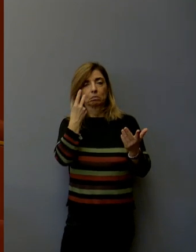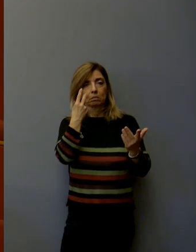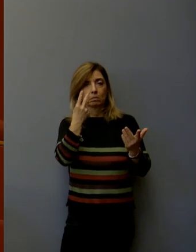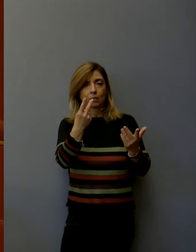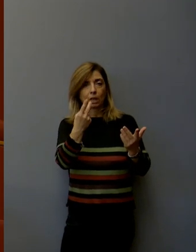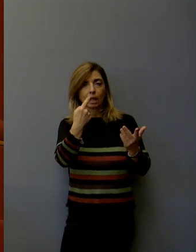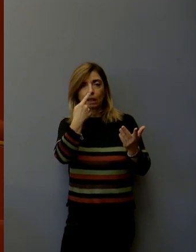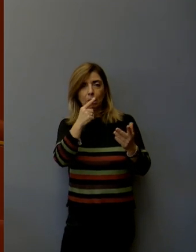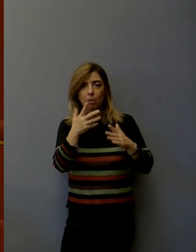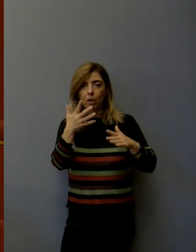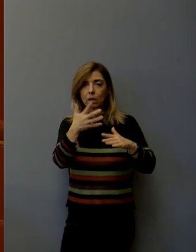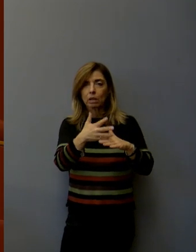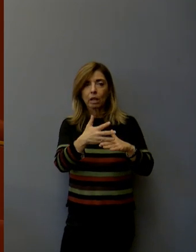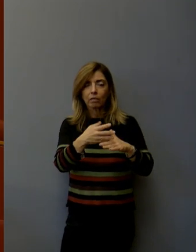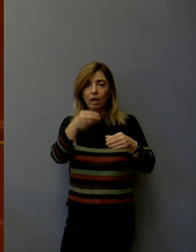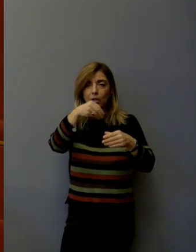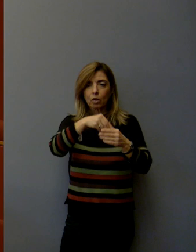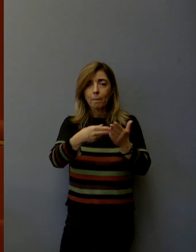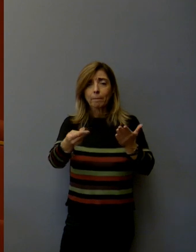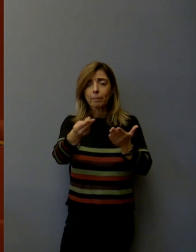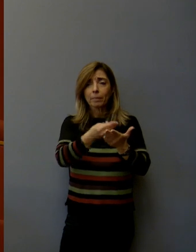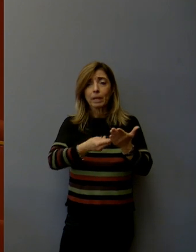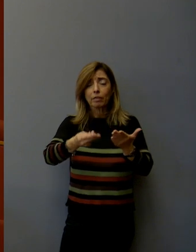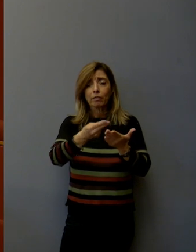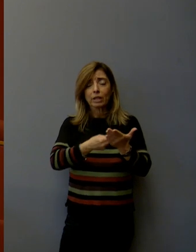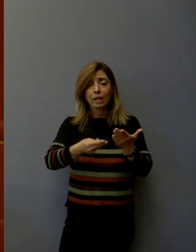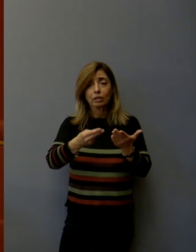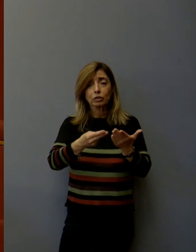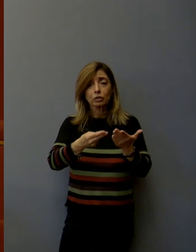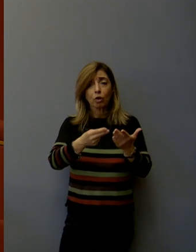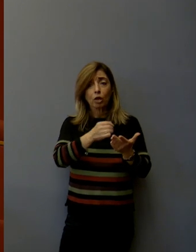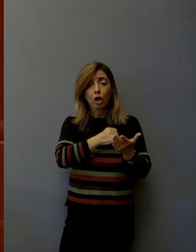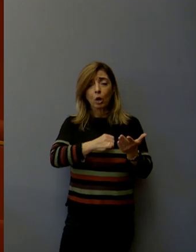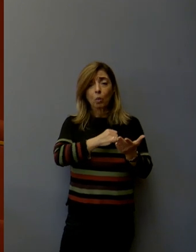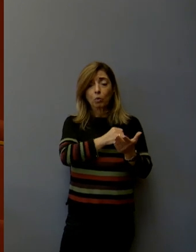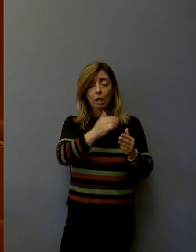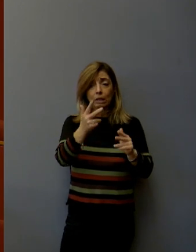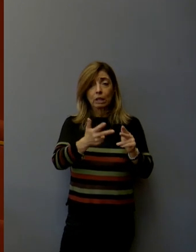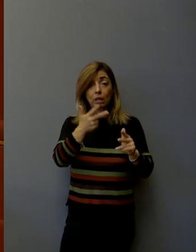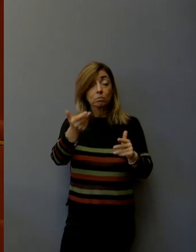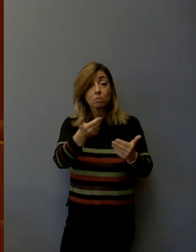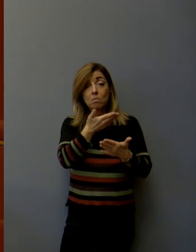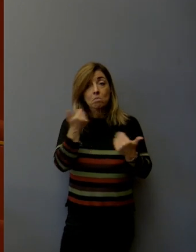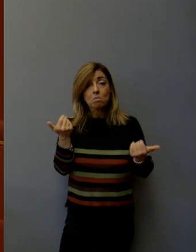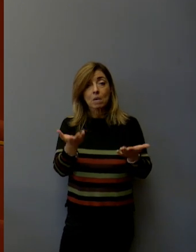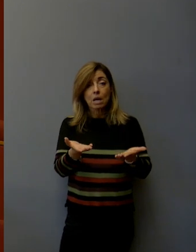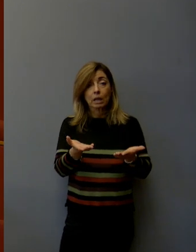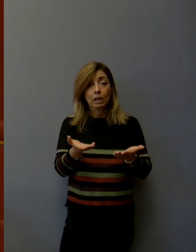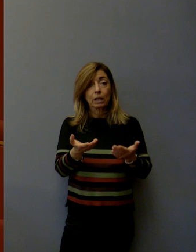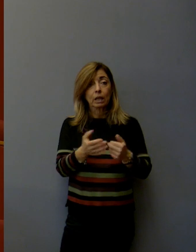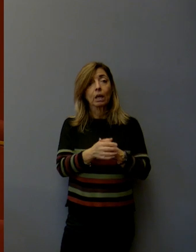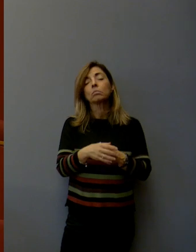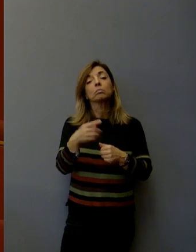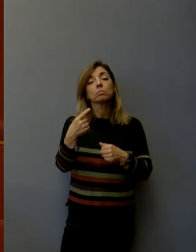tipo di intervento e la pianificazione del da parte del comune e questo fa richiama Un po' quello che